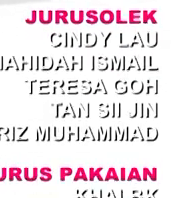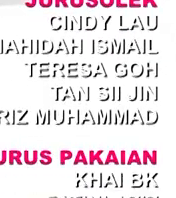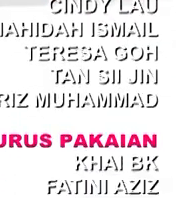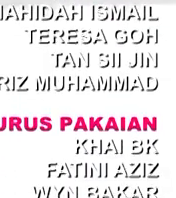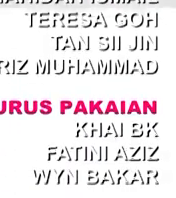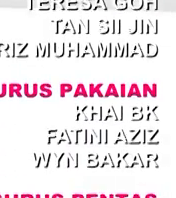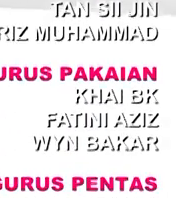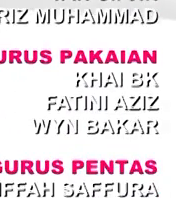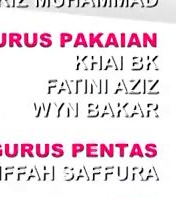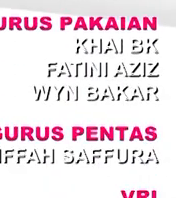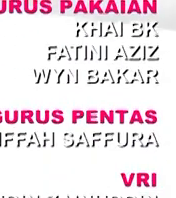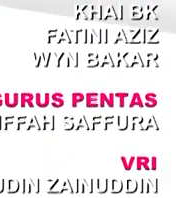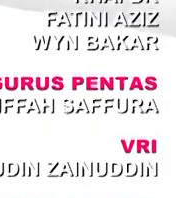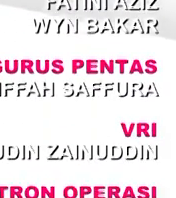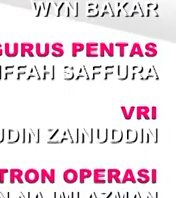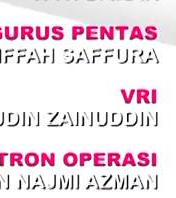ilmu pengetahuan.